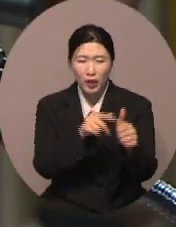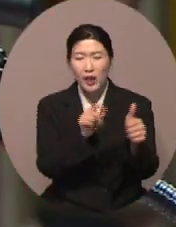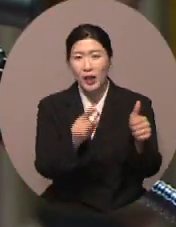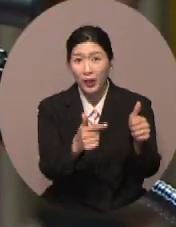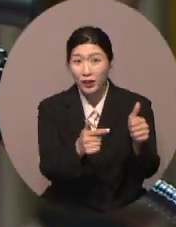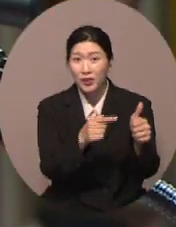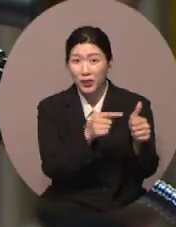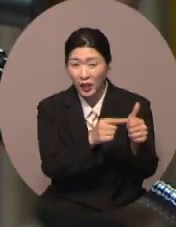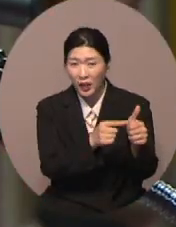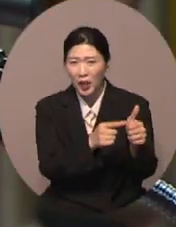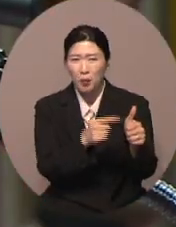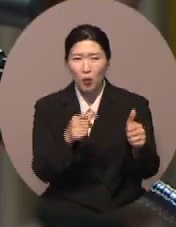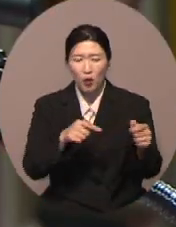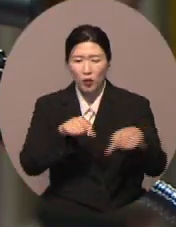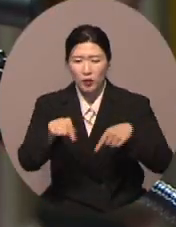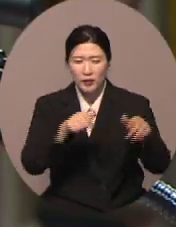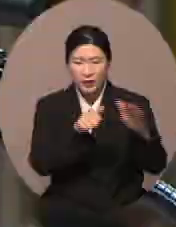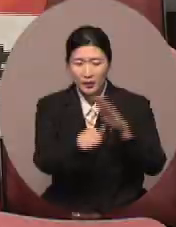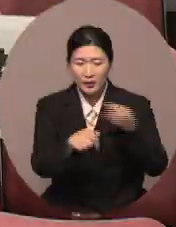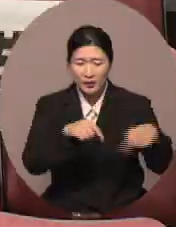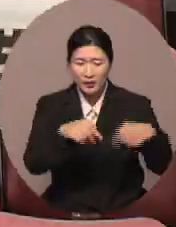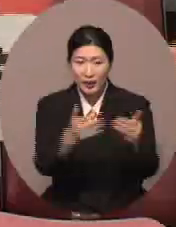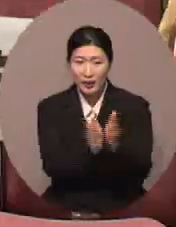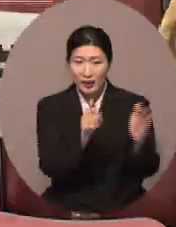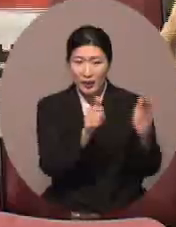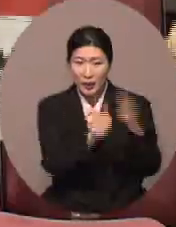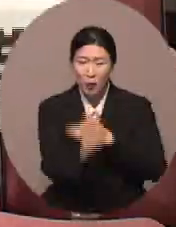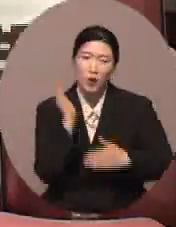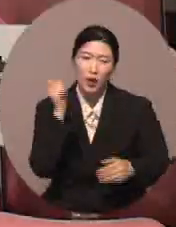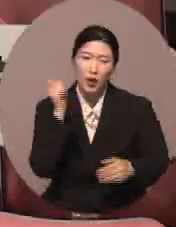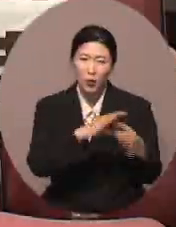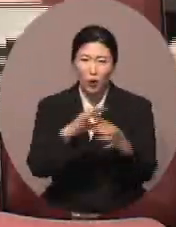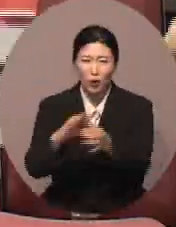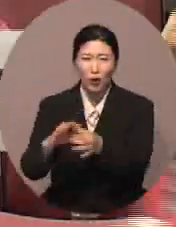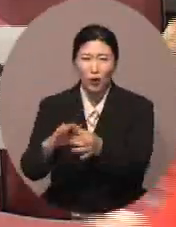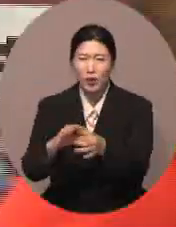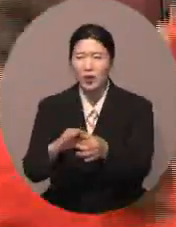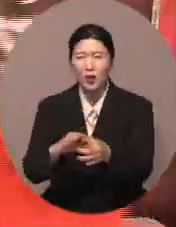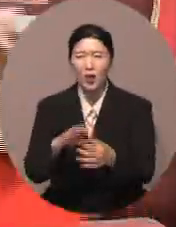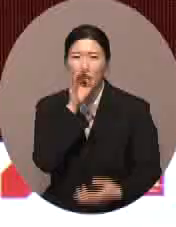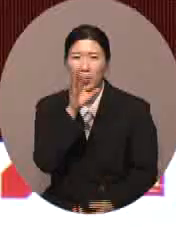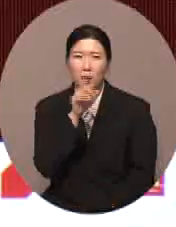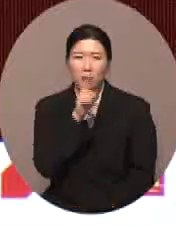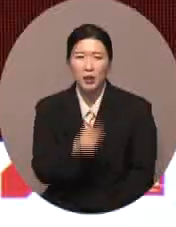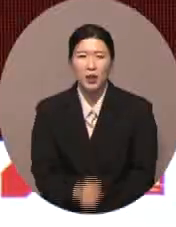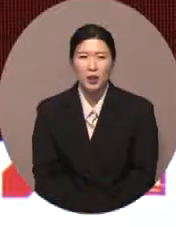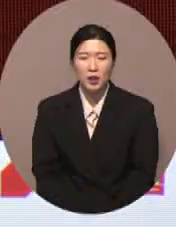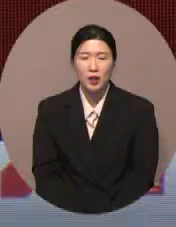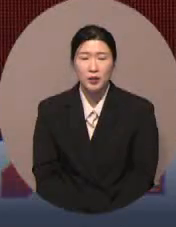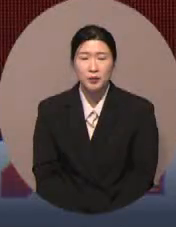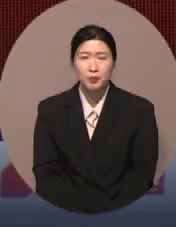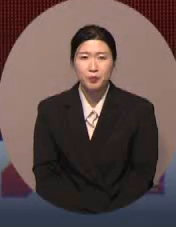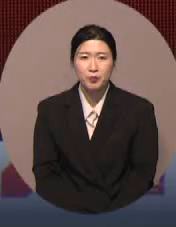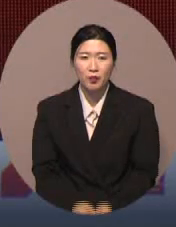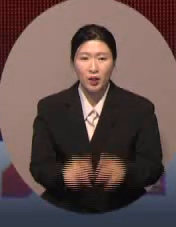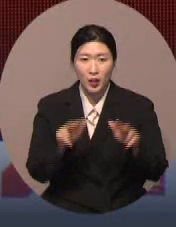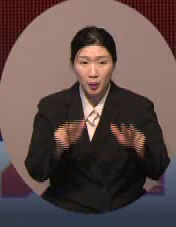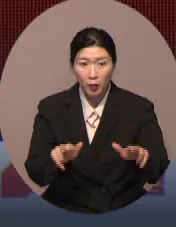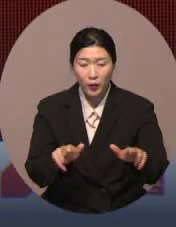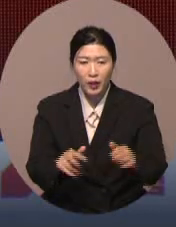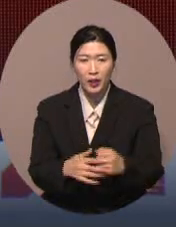겨냥해 당대표 자리는 대권을 위한 발판이 아니라는 비판도 이어졌습니다. 여러분, 이번에